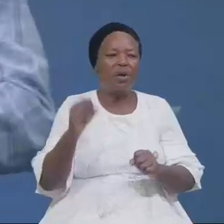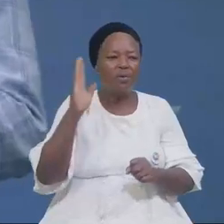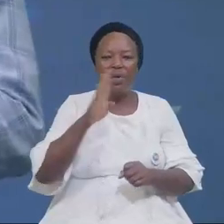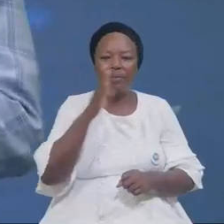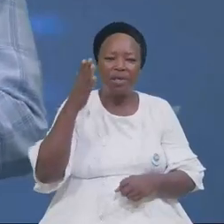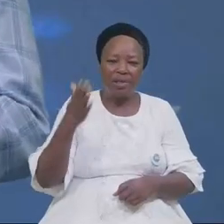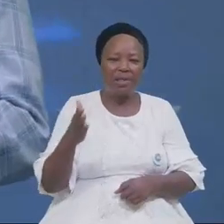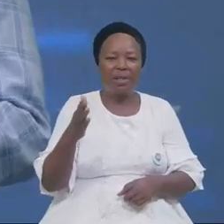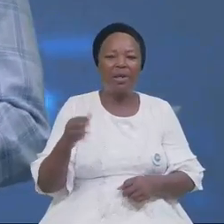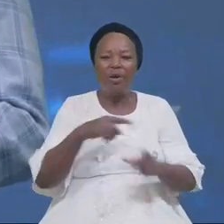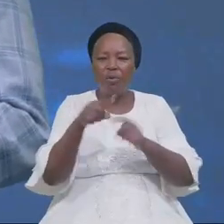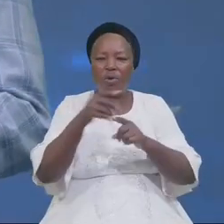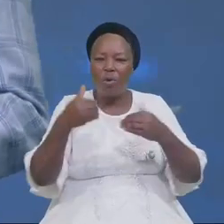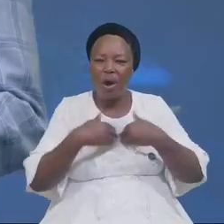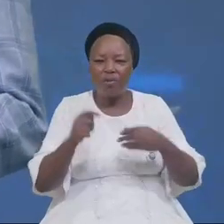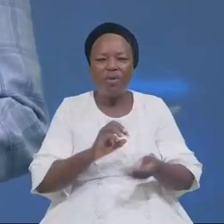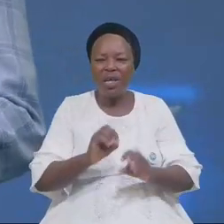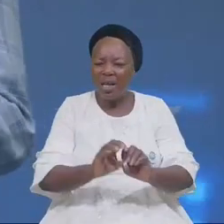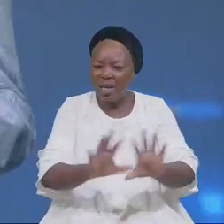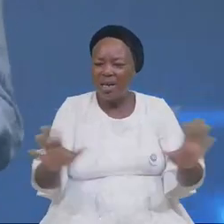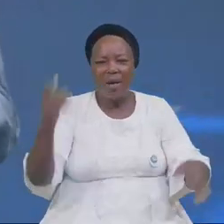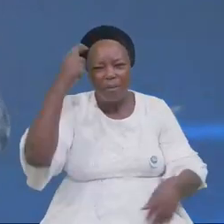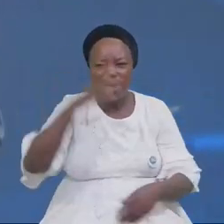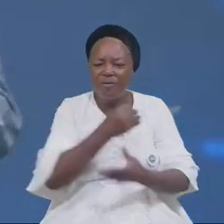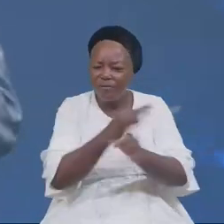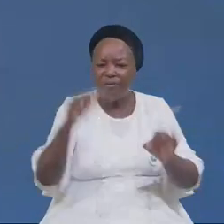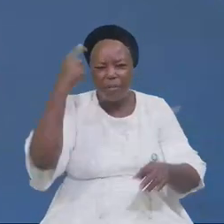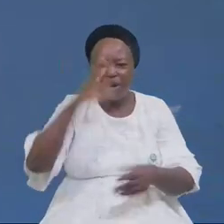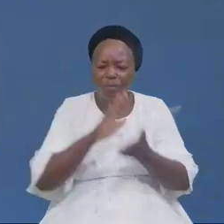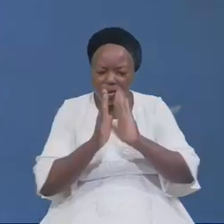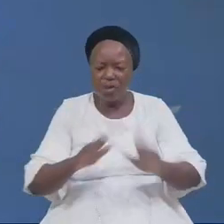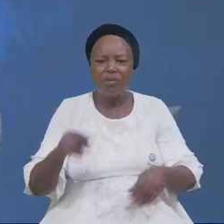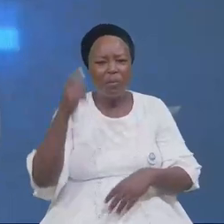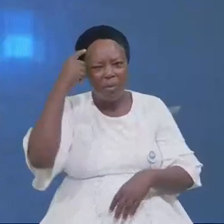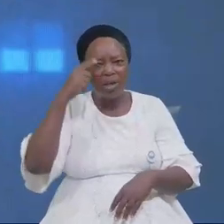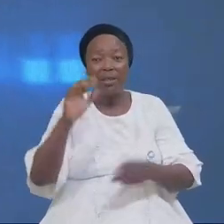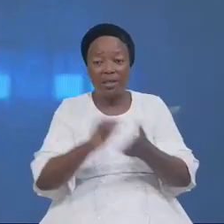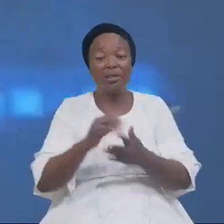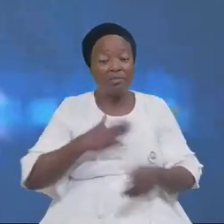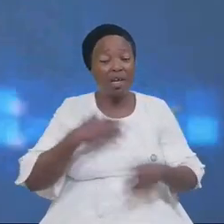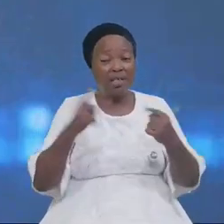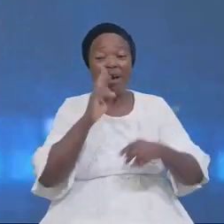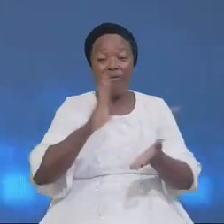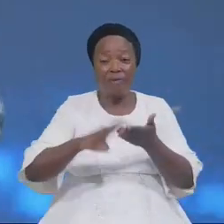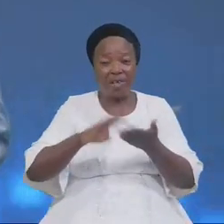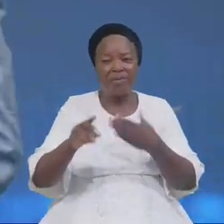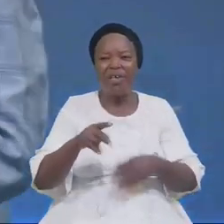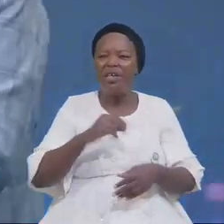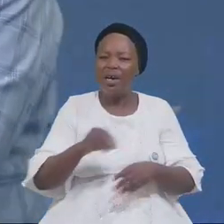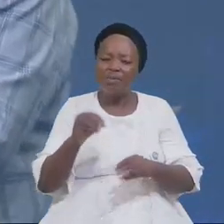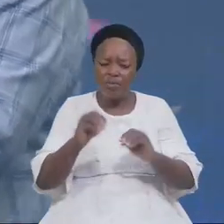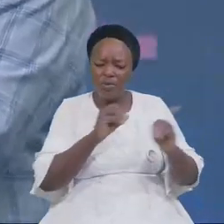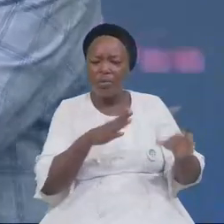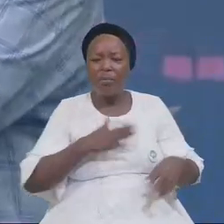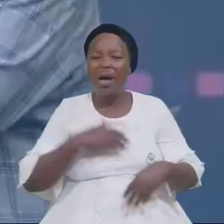Lorsque tu as une conscience claire, paisible, que mes péchés sont abandonnés,